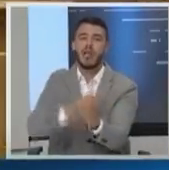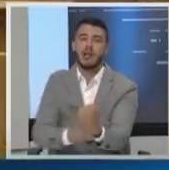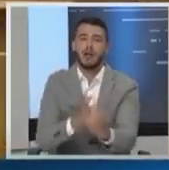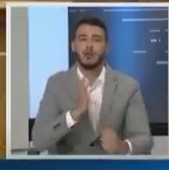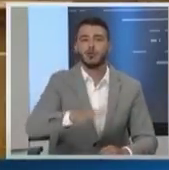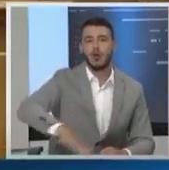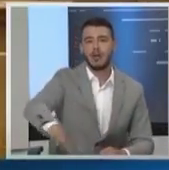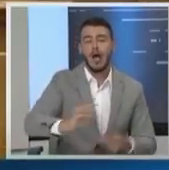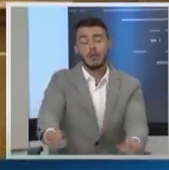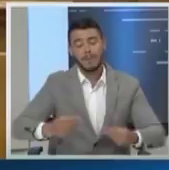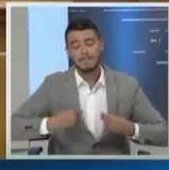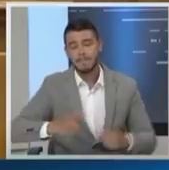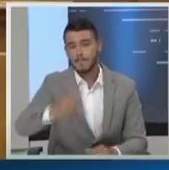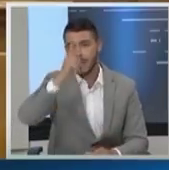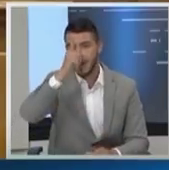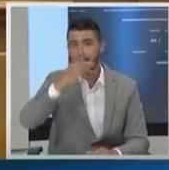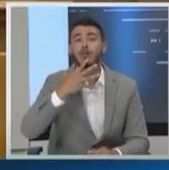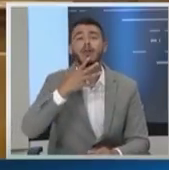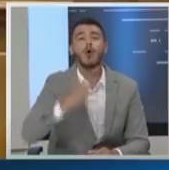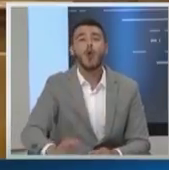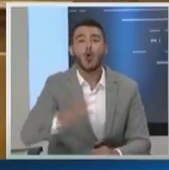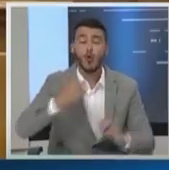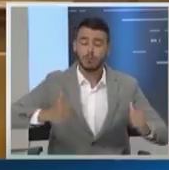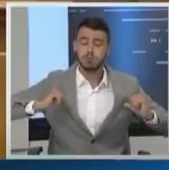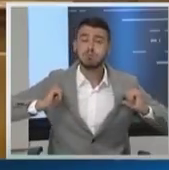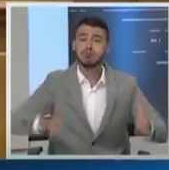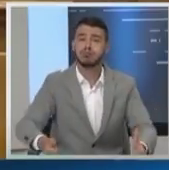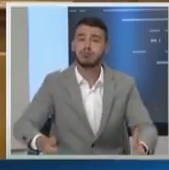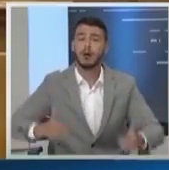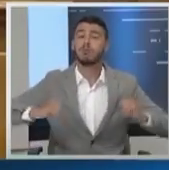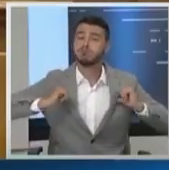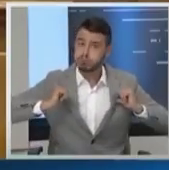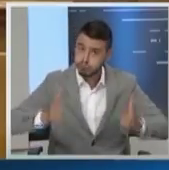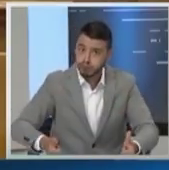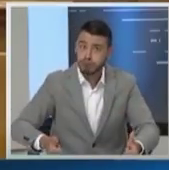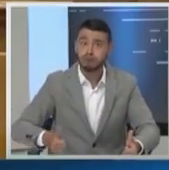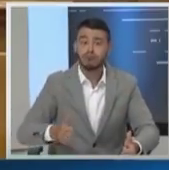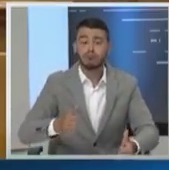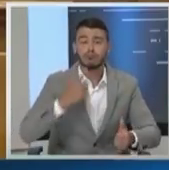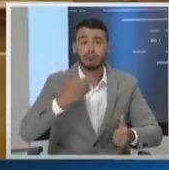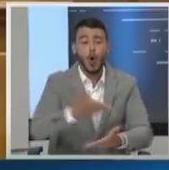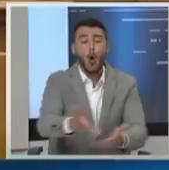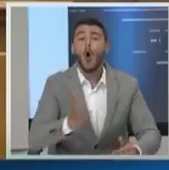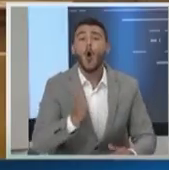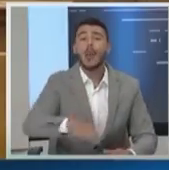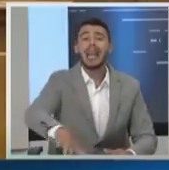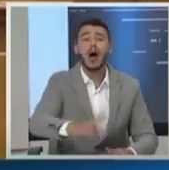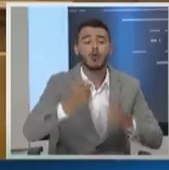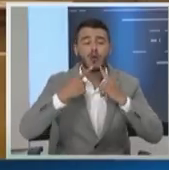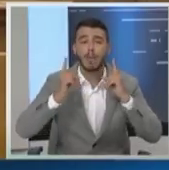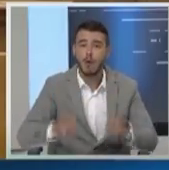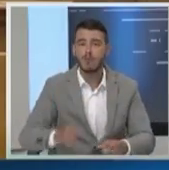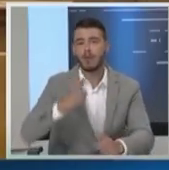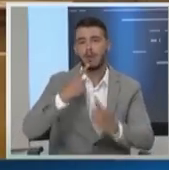περήφανοι. Είμαστε περήφανοι γιατί τολμήσαμε να φέρουμε στο προσκήνιο της διαπραγμάτευσης τον ελληνικό λαό. Και ακόμα πιο